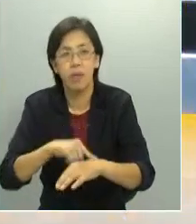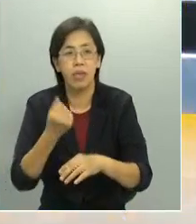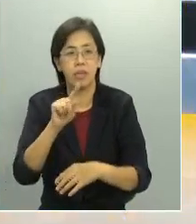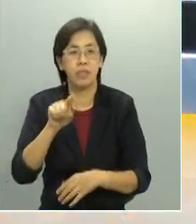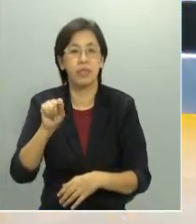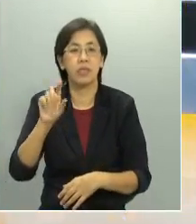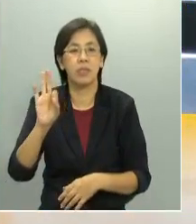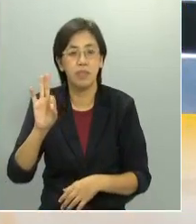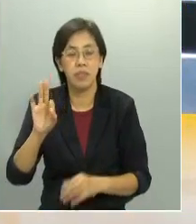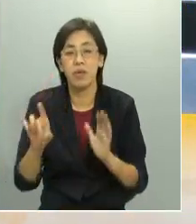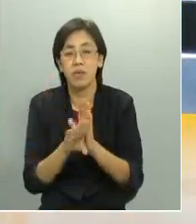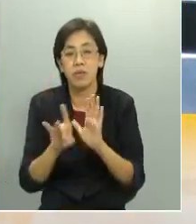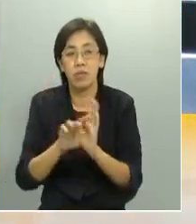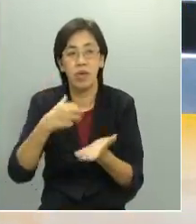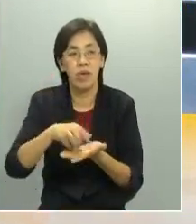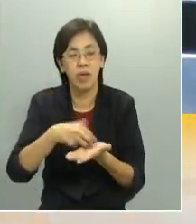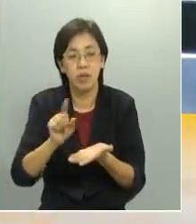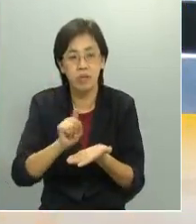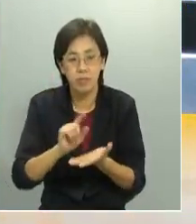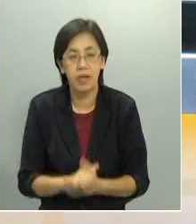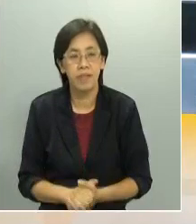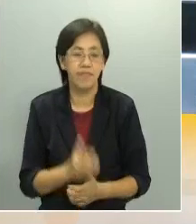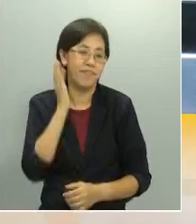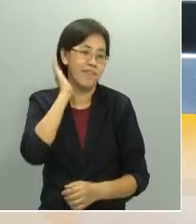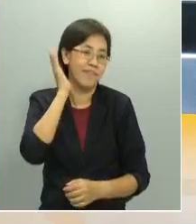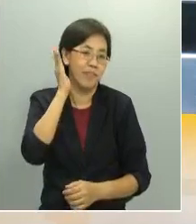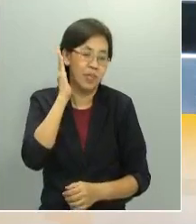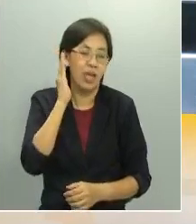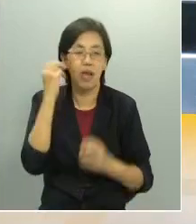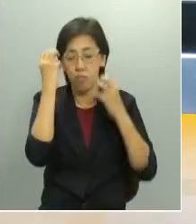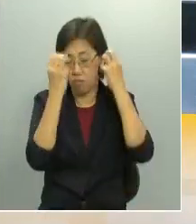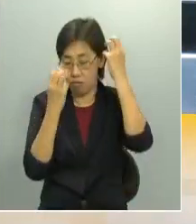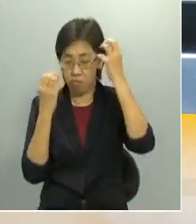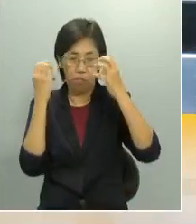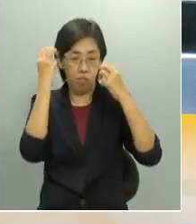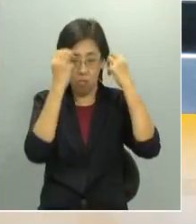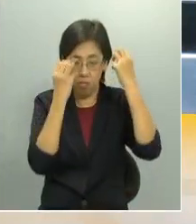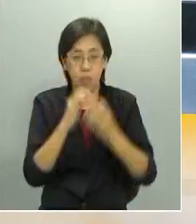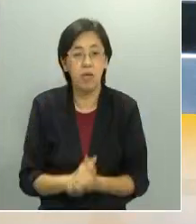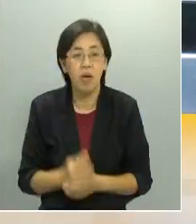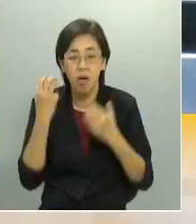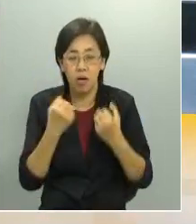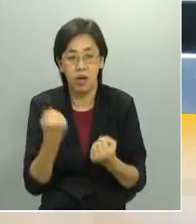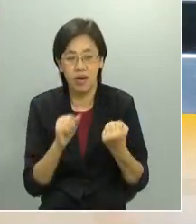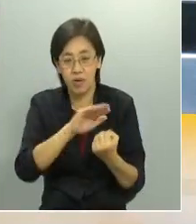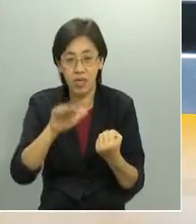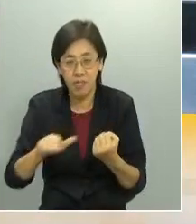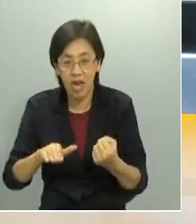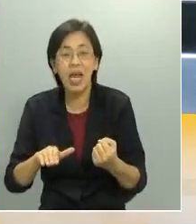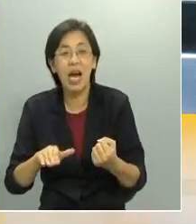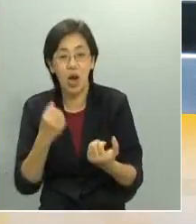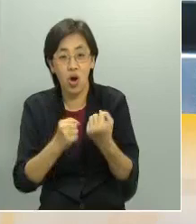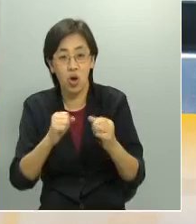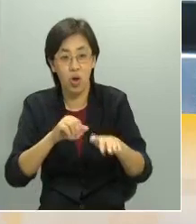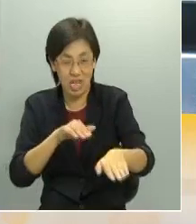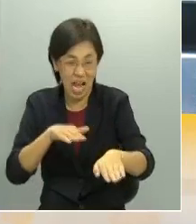11:29 ผมปิดท้ายเกิดเหตุการณ์หนุ่มคนหนึ่งเมาแน ่ ๆขับปิกอัพไล่ชนรถยนต์2